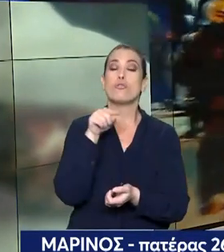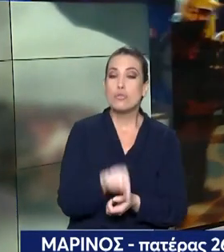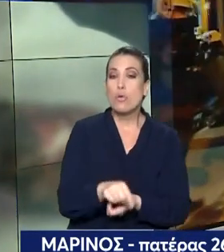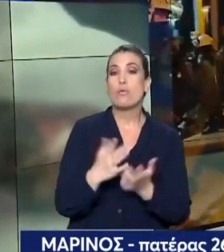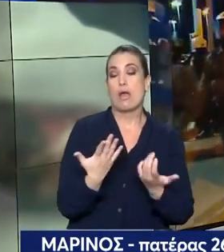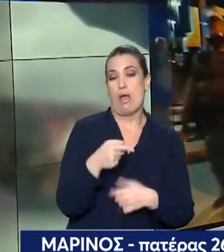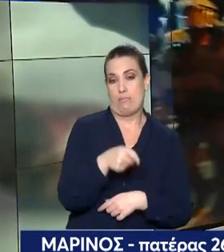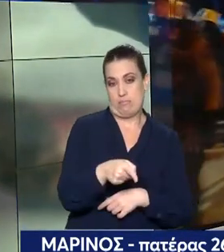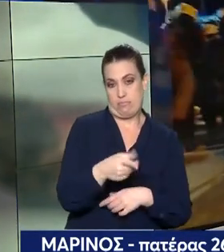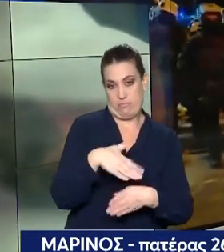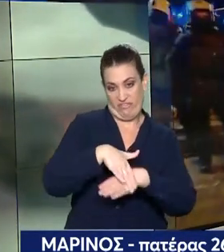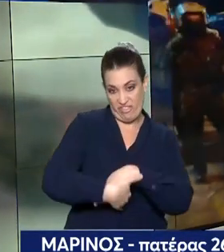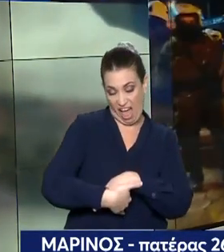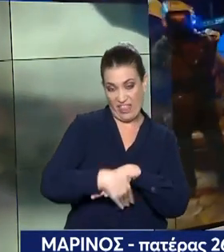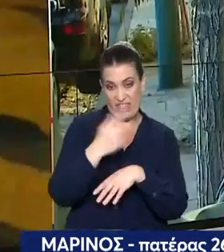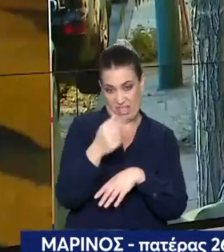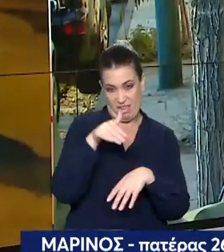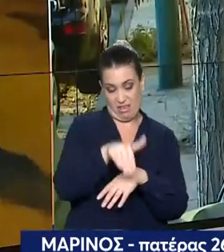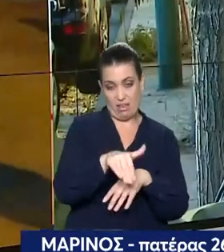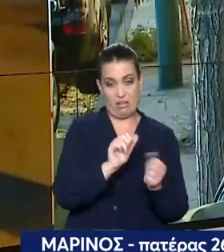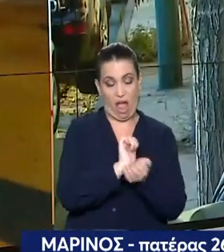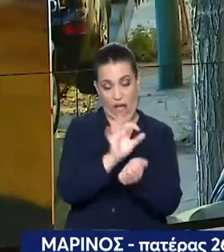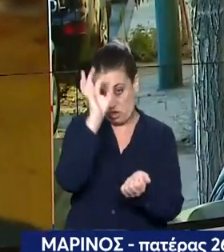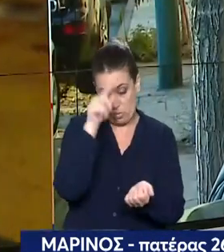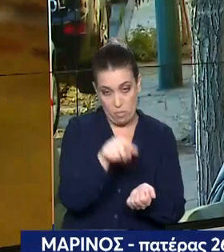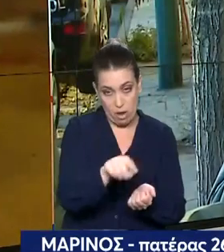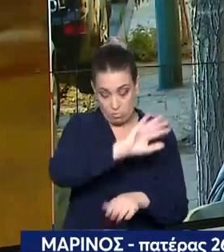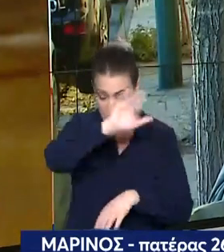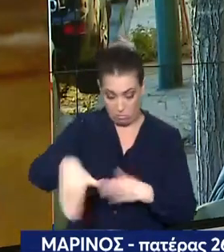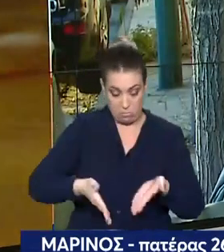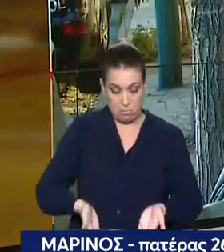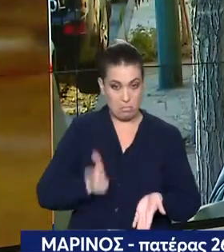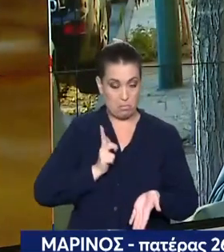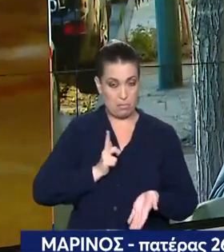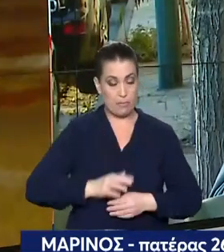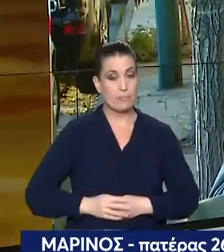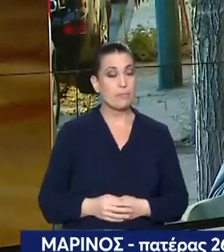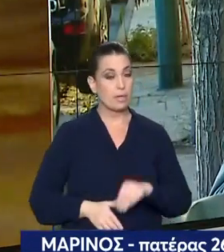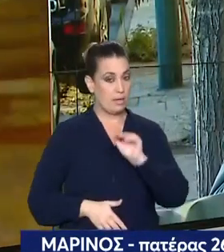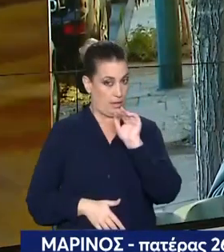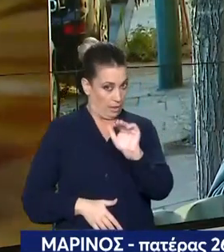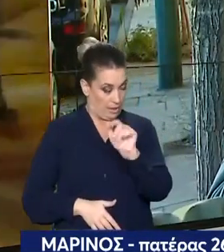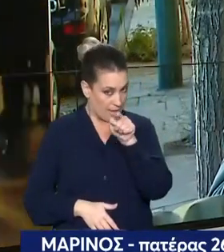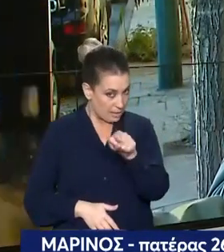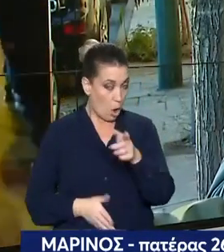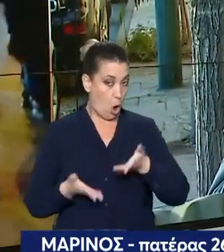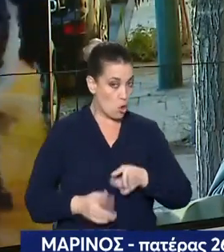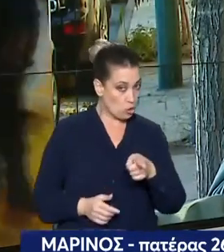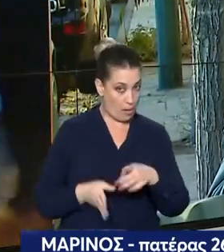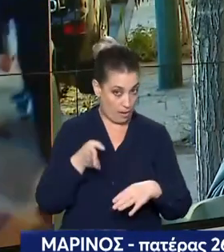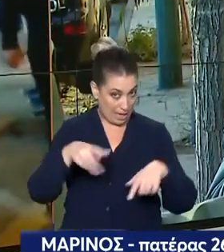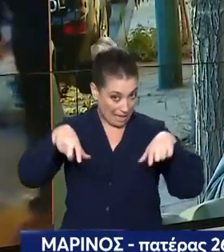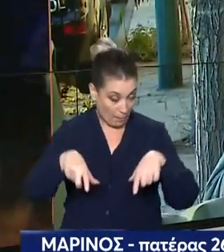ώρα το βράδυ μέχρι σήμερα. Ξέρετε αν το γιο σας τον προσήγαγαν ενώ ήταν μέσα στο γήπεδο ή ήταν έξω από το